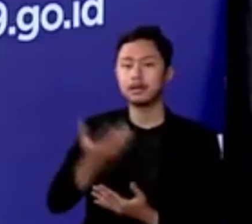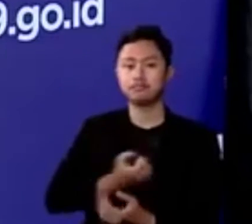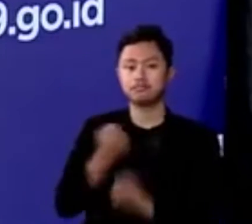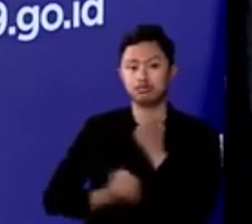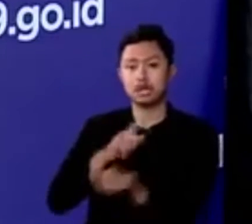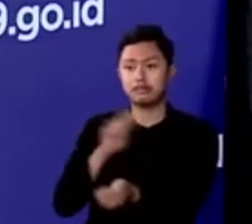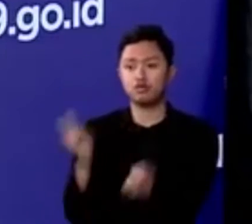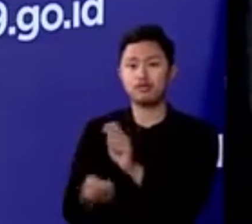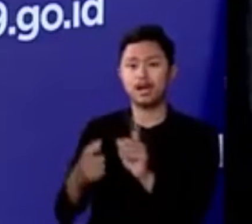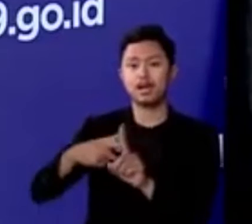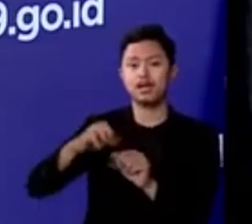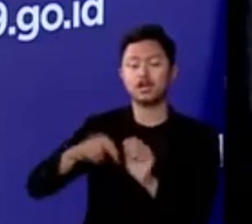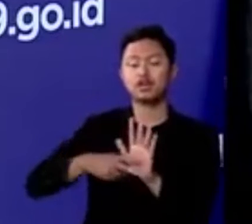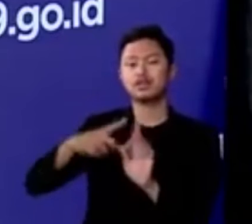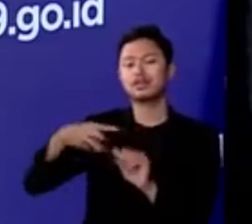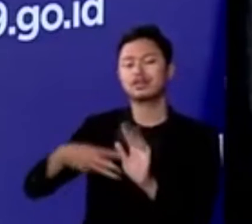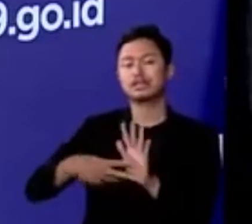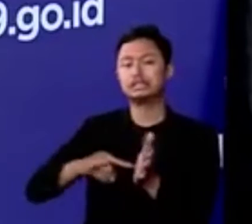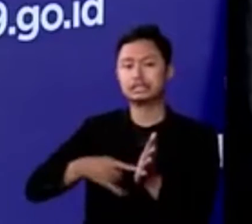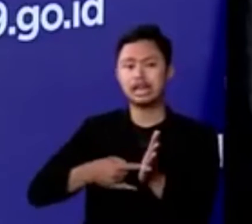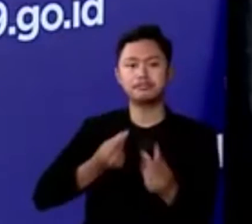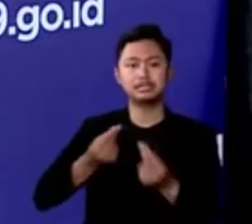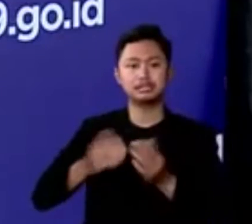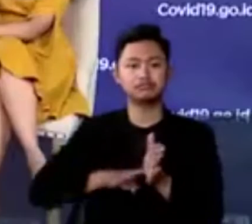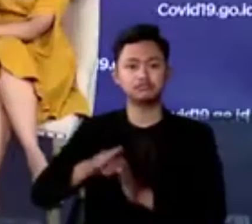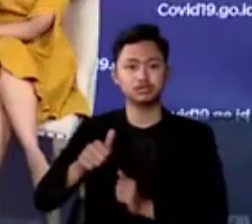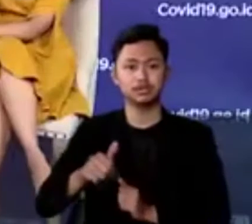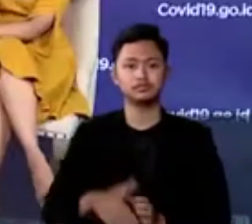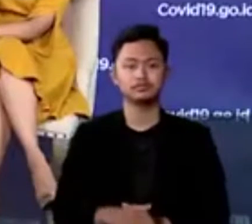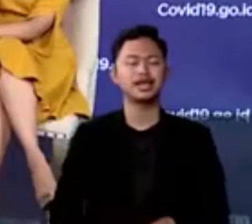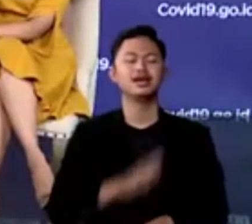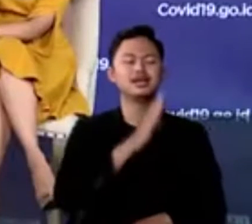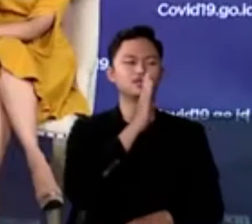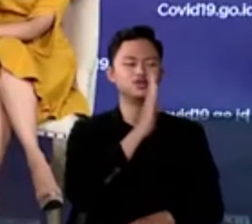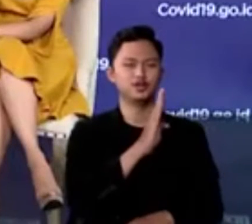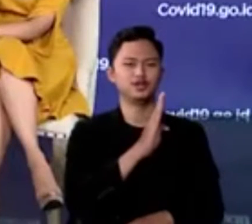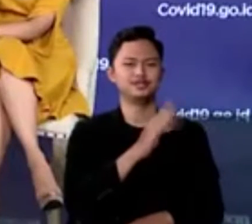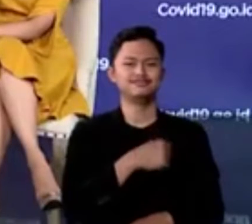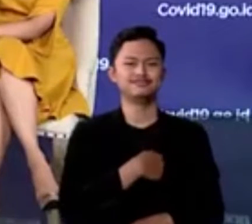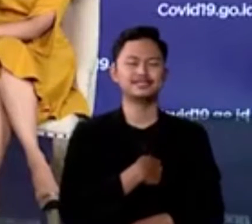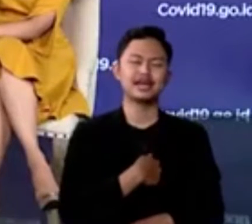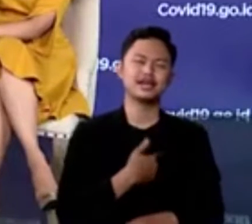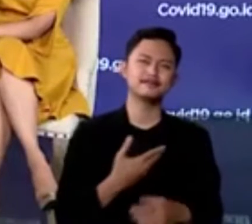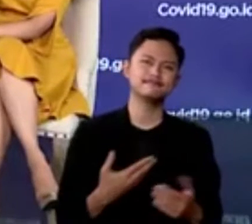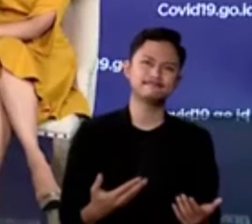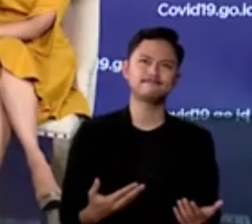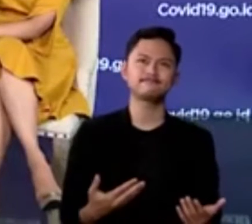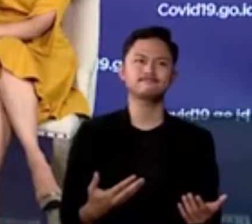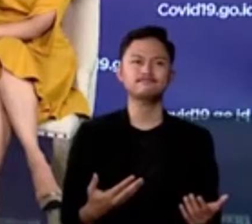shifting ke digital content juga enggak sih untuk menjalankan bisnisnya Tentunya saya jujur gitu Gan selama